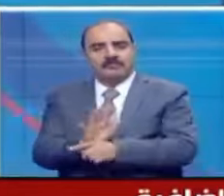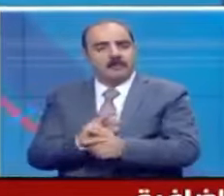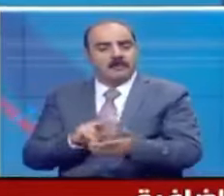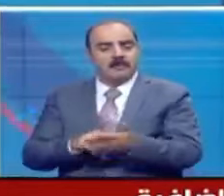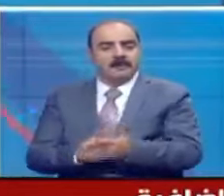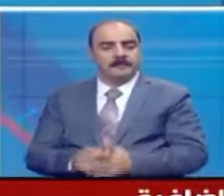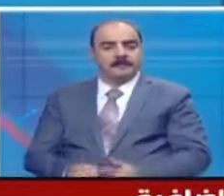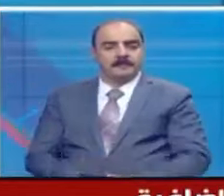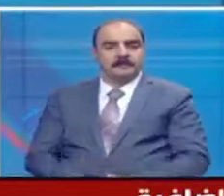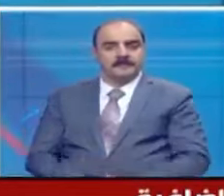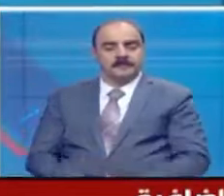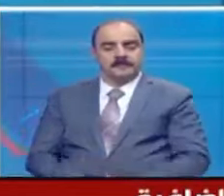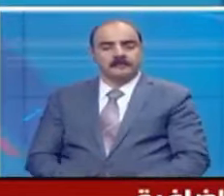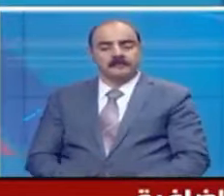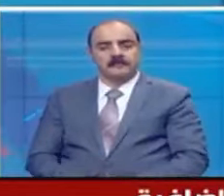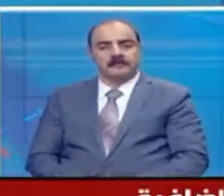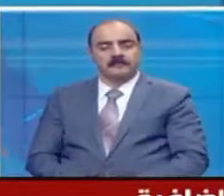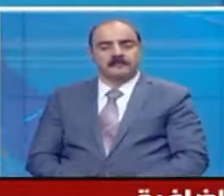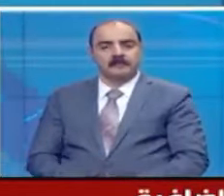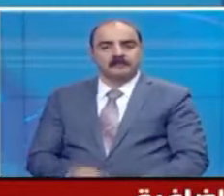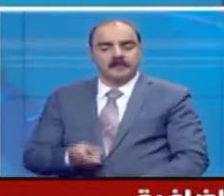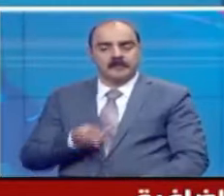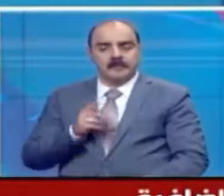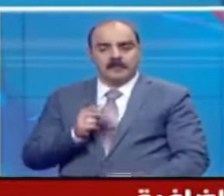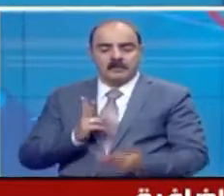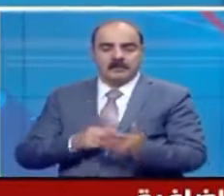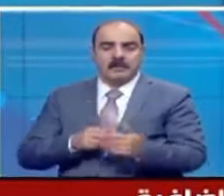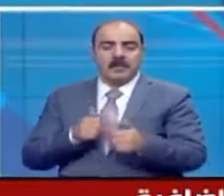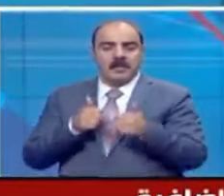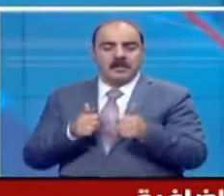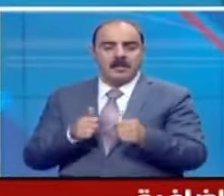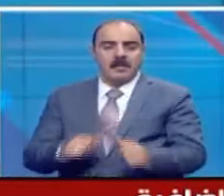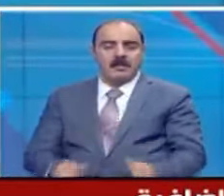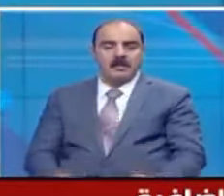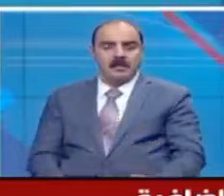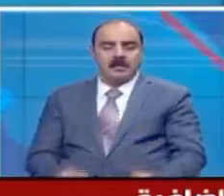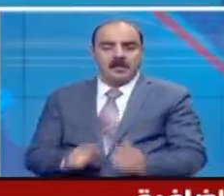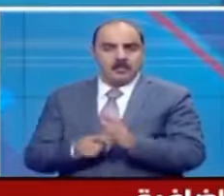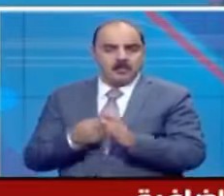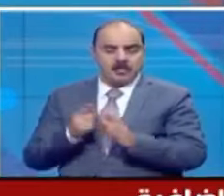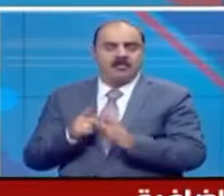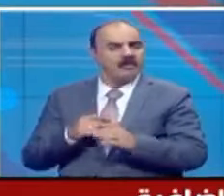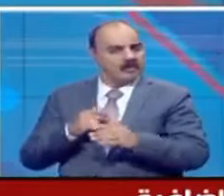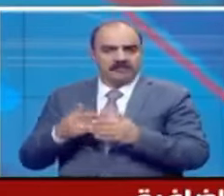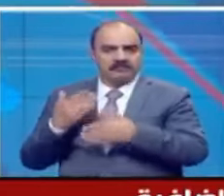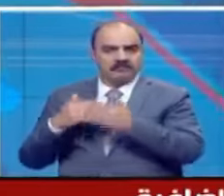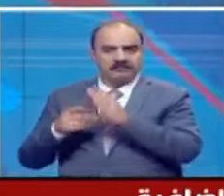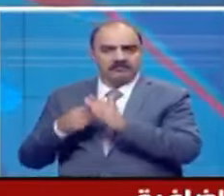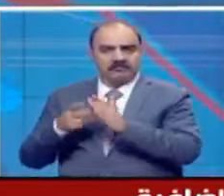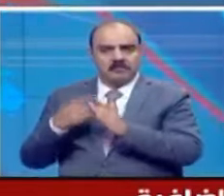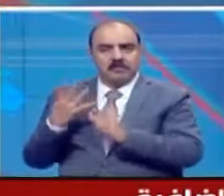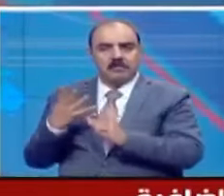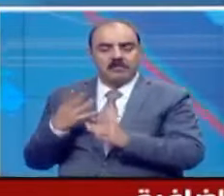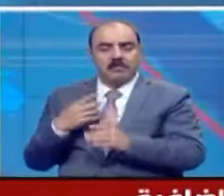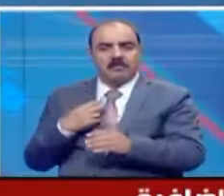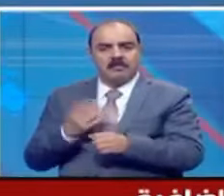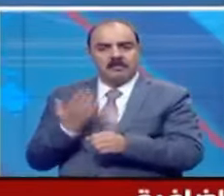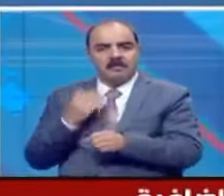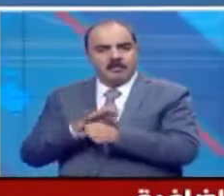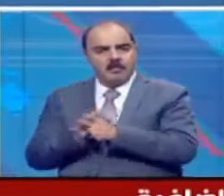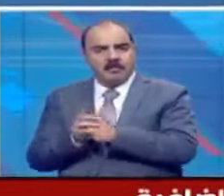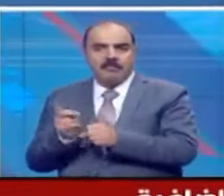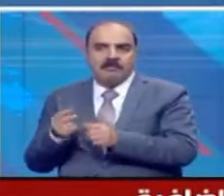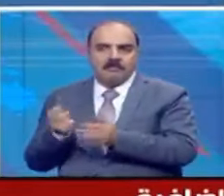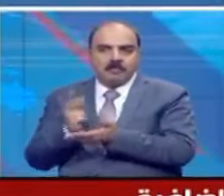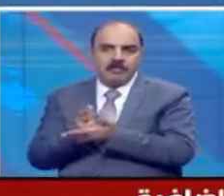المواطنين؟ هي طبعا القرارات دي صحيح هي مش أول مرة، دي تقريبا رابع مرة منذ كورونا، لكن الحقيقة جاية في